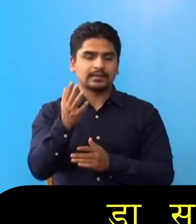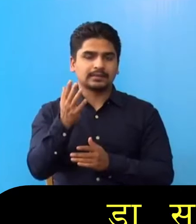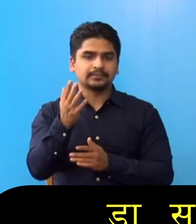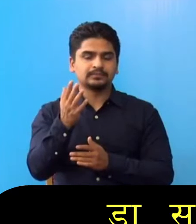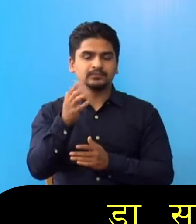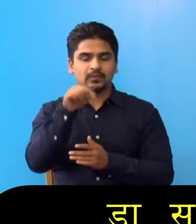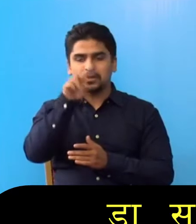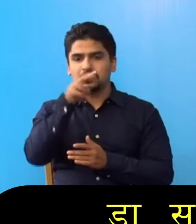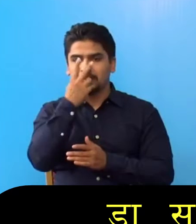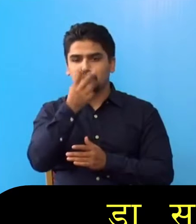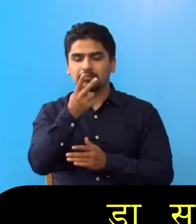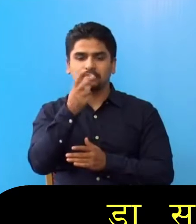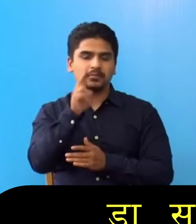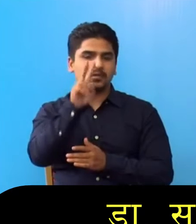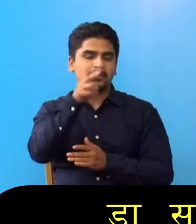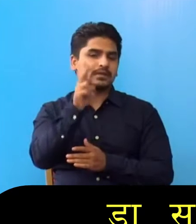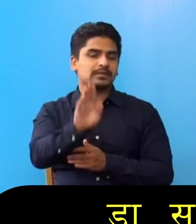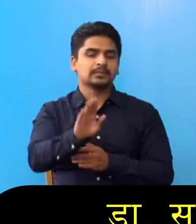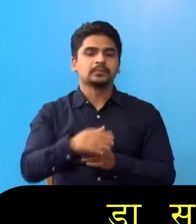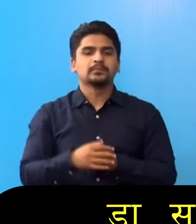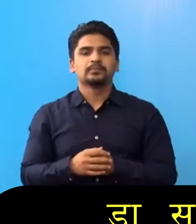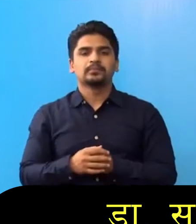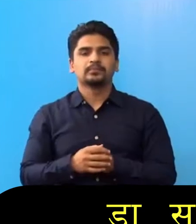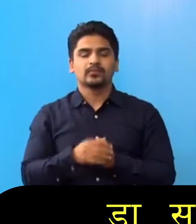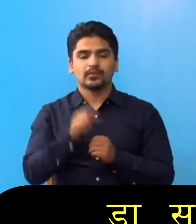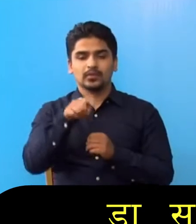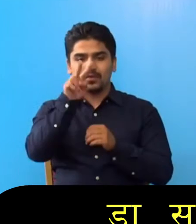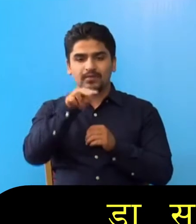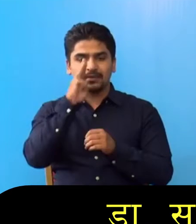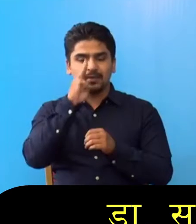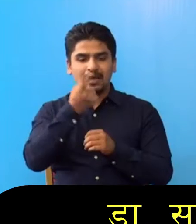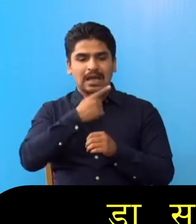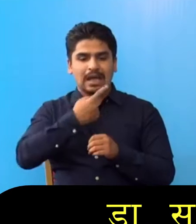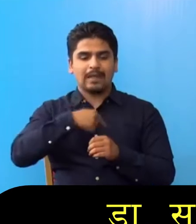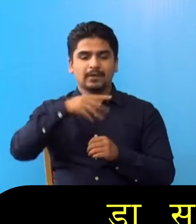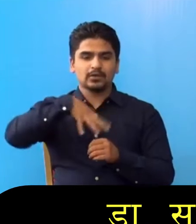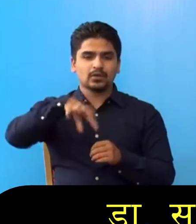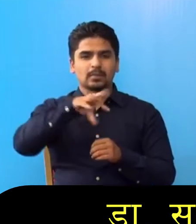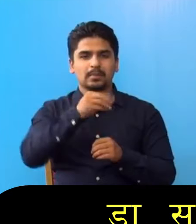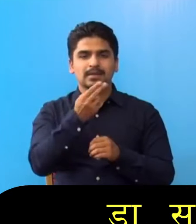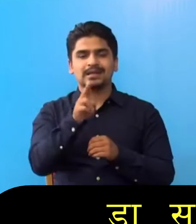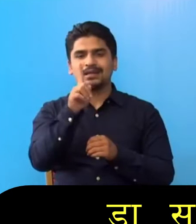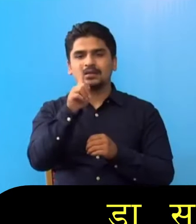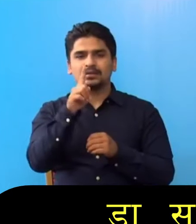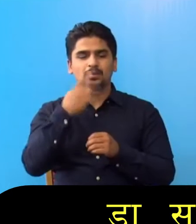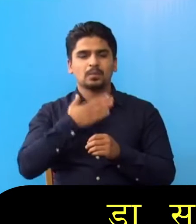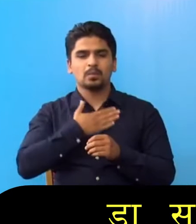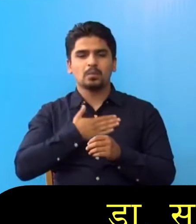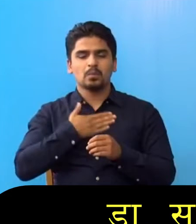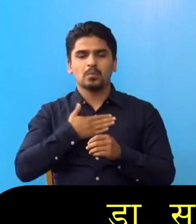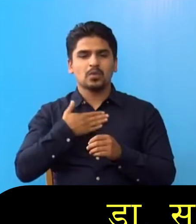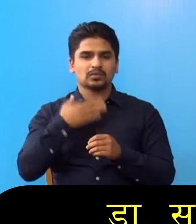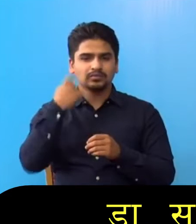बर्तमान परिप्टेक्षे को कोबिट-19 को माहामारी मा हमी और सप्पई जाना एककेशेम को मनोभईयानिक